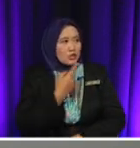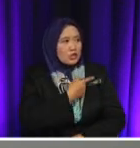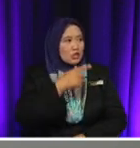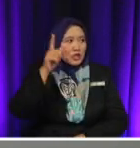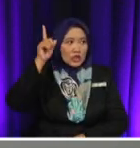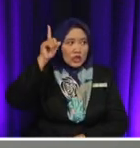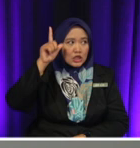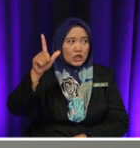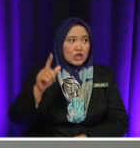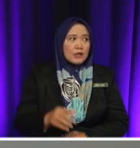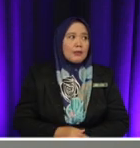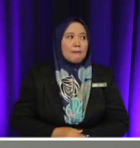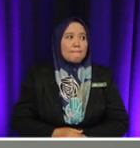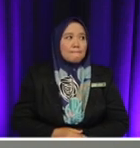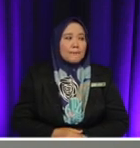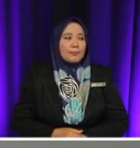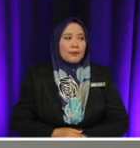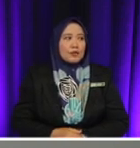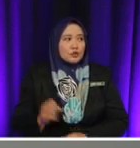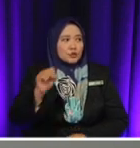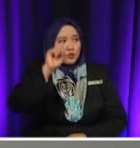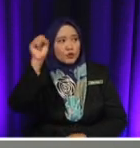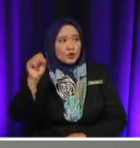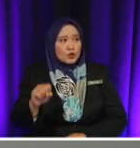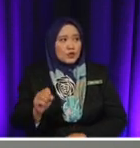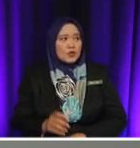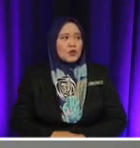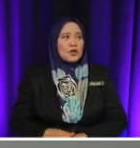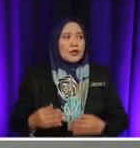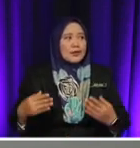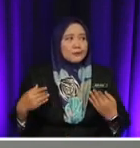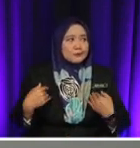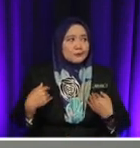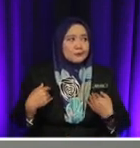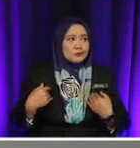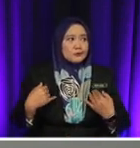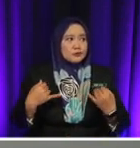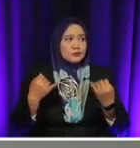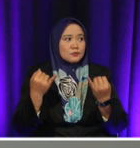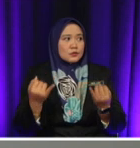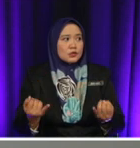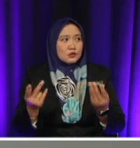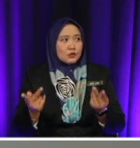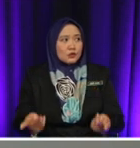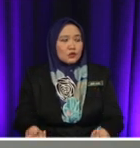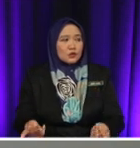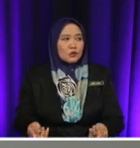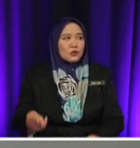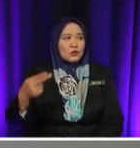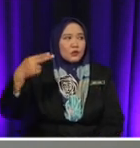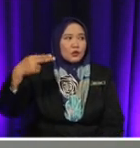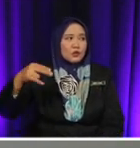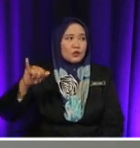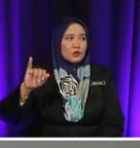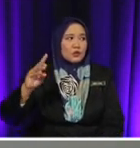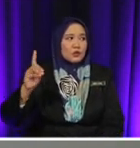jisim okey diberi isipadu gas hidrogen tadi melawan masa yang diambil dalam satu graf okey Nyatakan hubungan